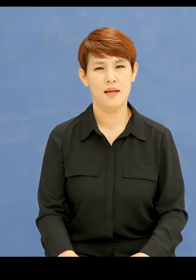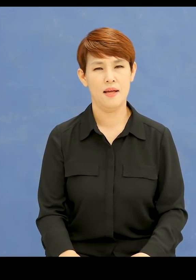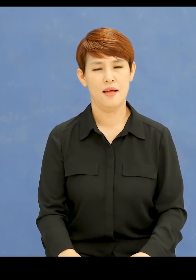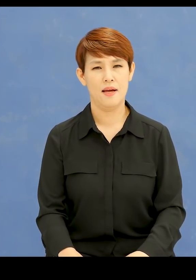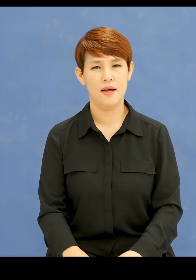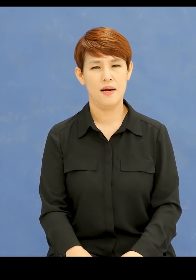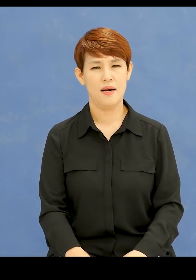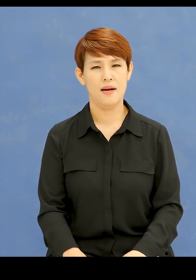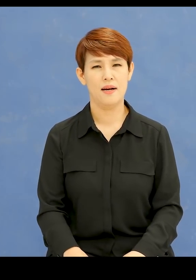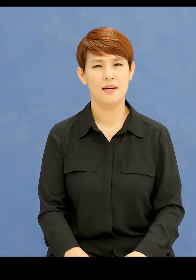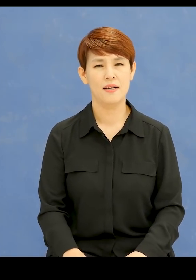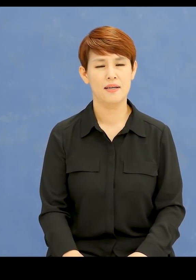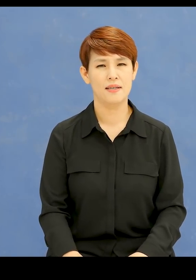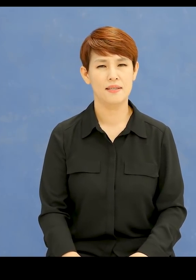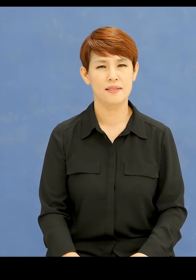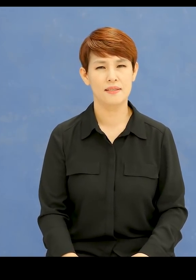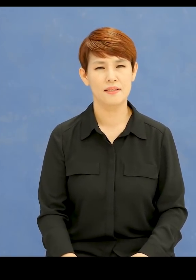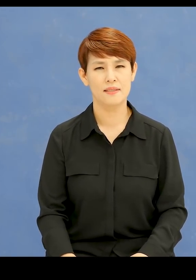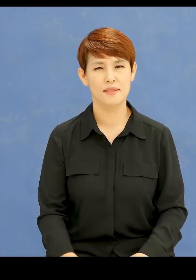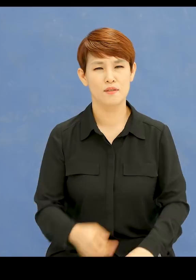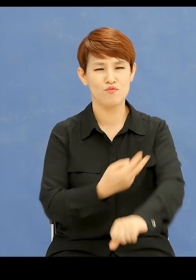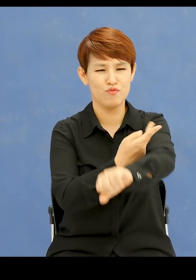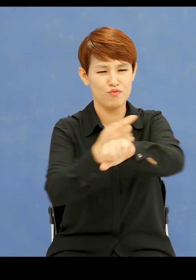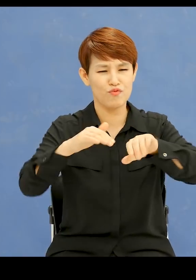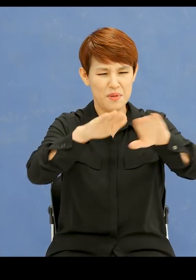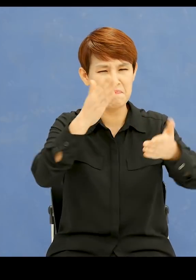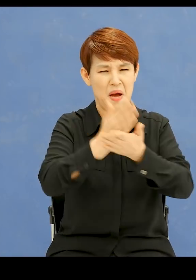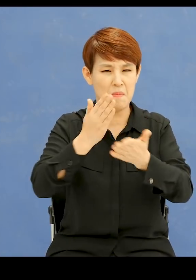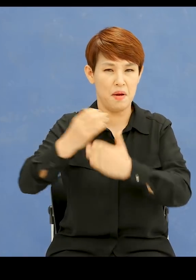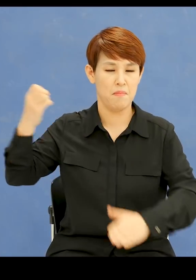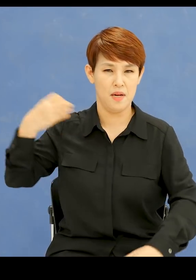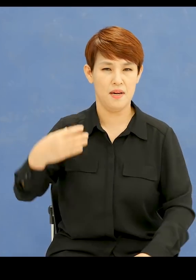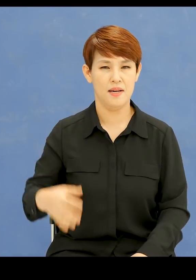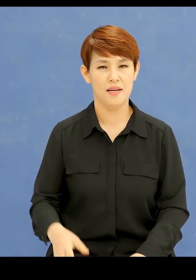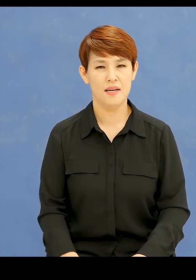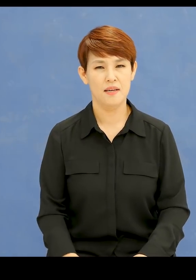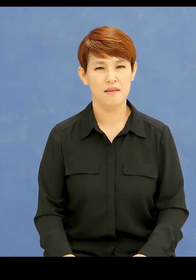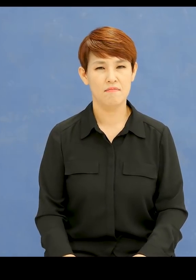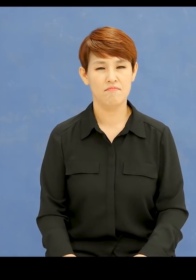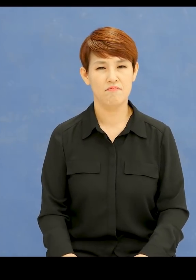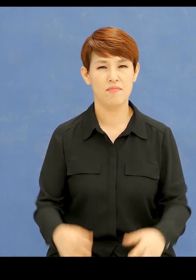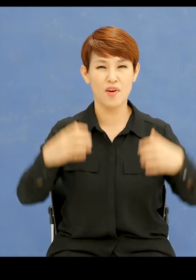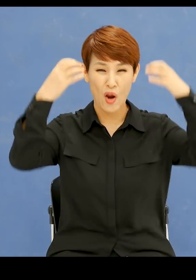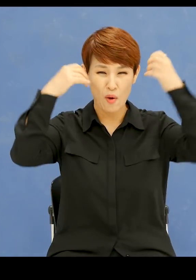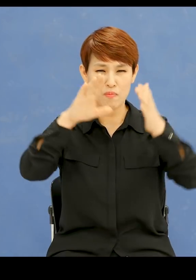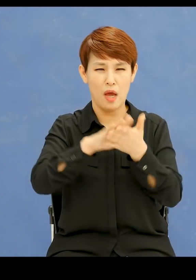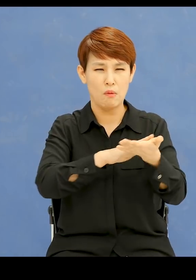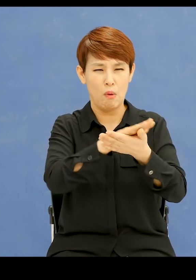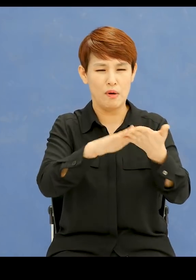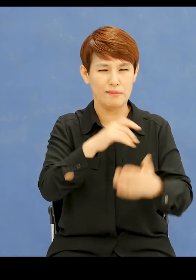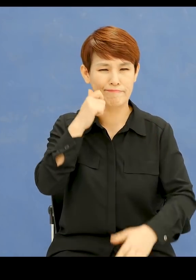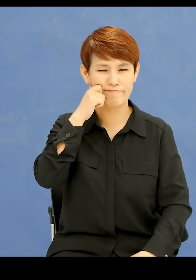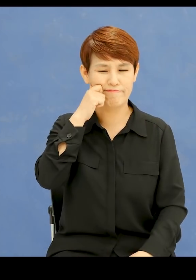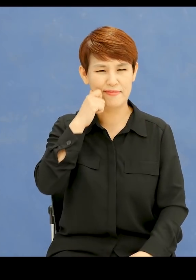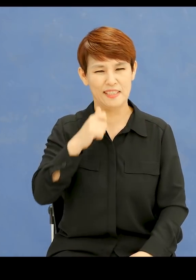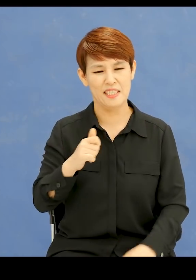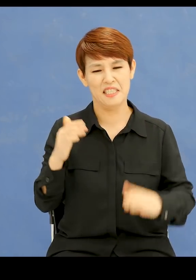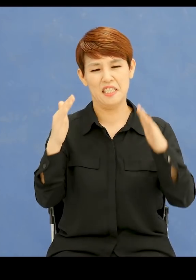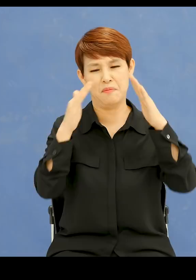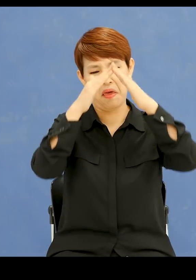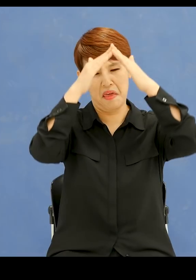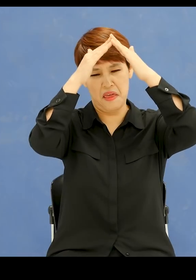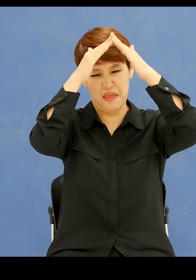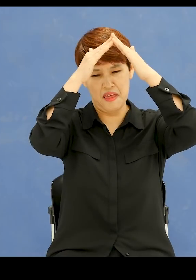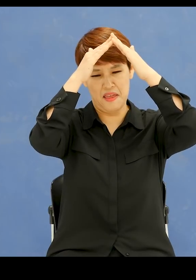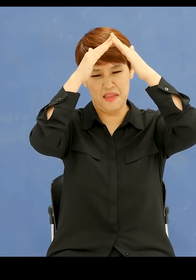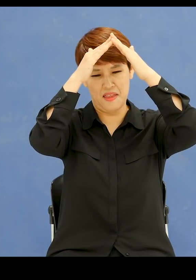좋으니까 애들을 빨리 집으로 데리고 와라. 그래서 저희가 이제 놀지도 못하고 집에 와서 그냥 지내야